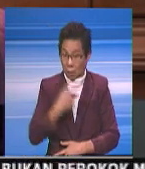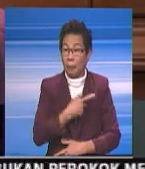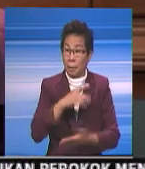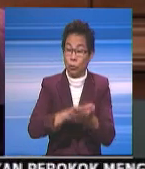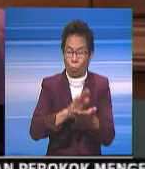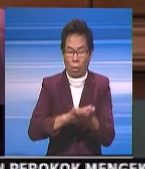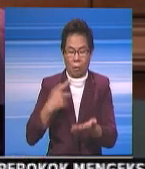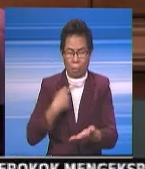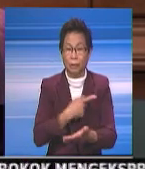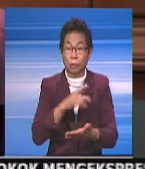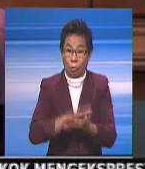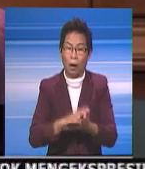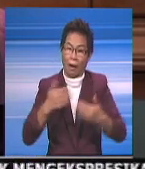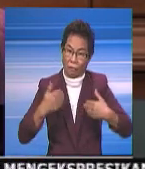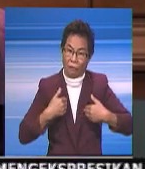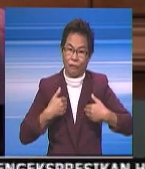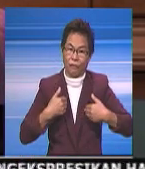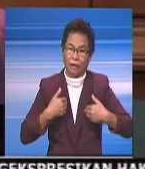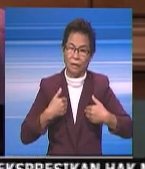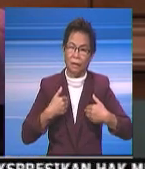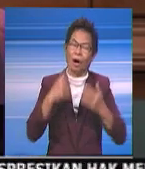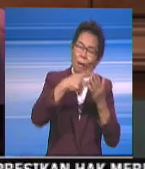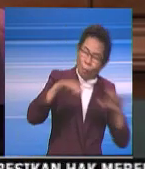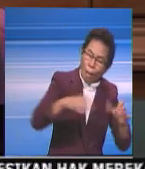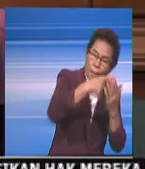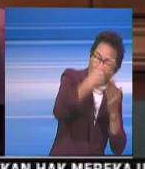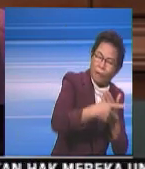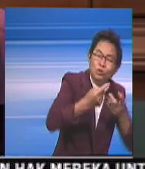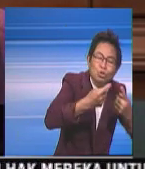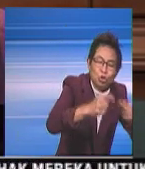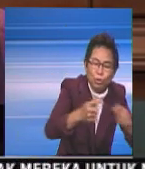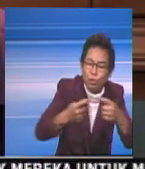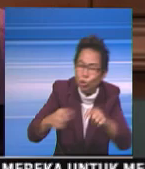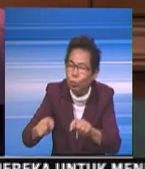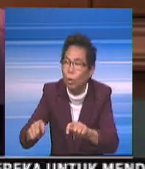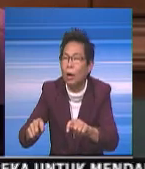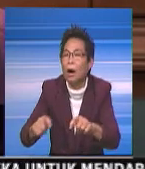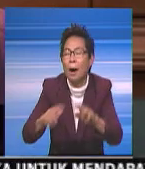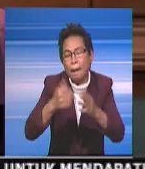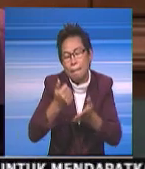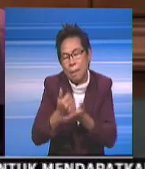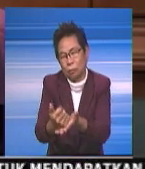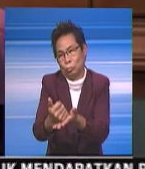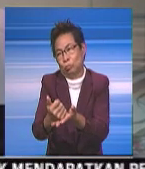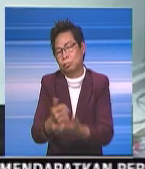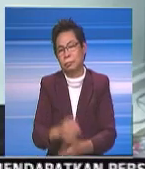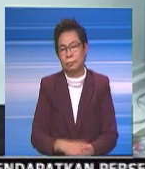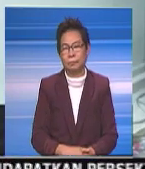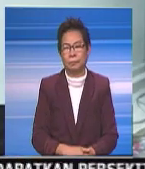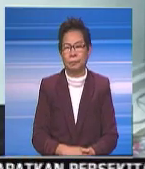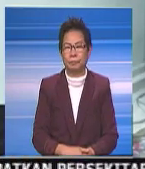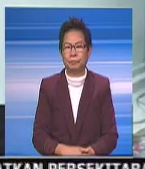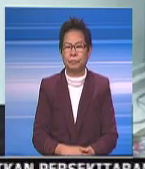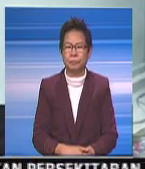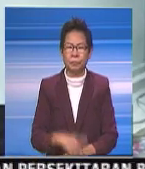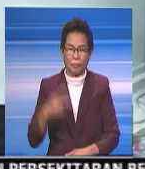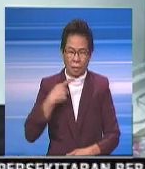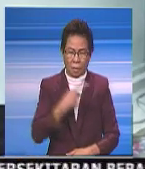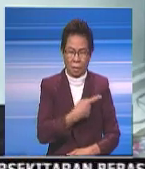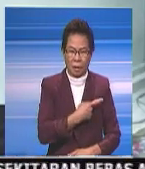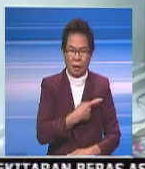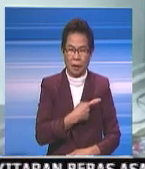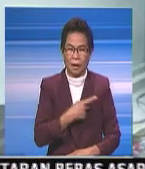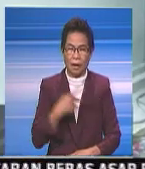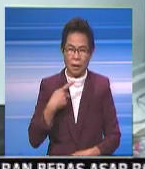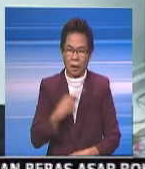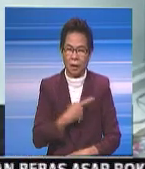sekolah adalah inisiatif cuba membantu yang apa yang kami mampulah sebenarnya. Kita unit display,